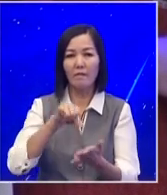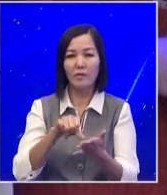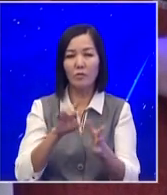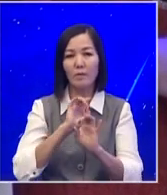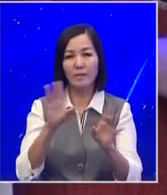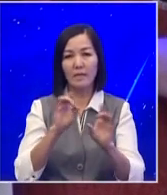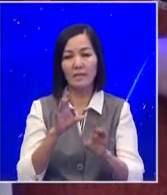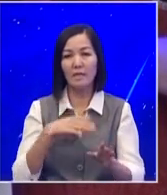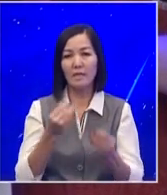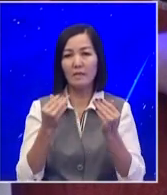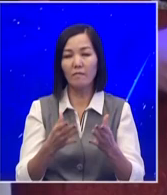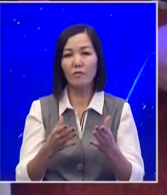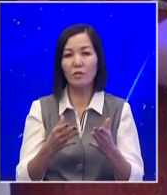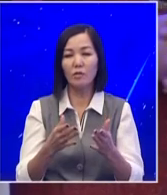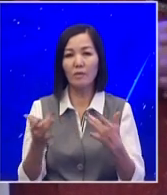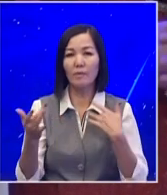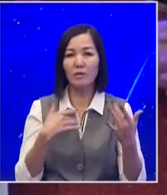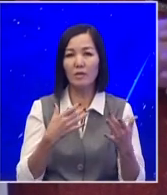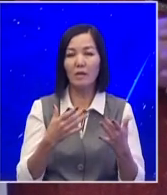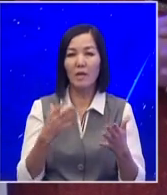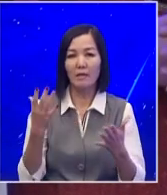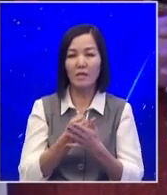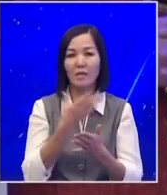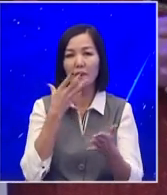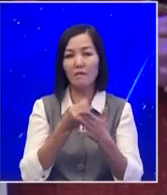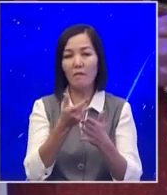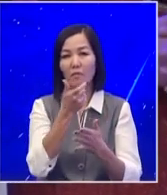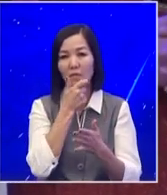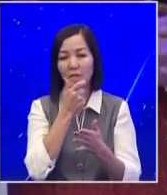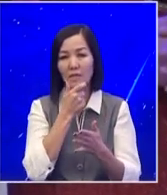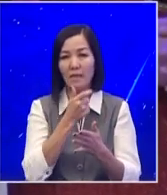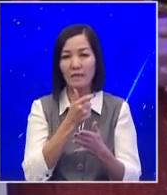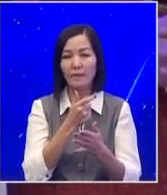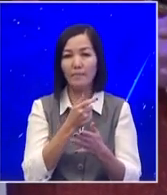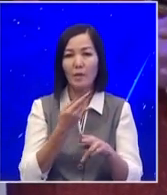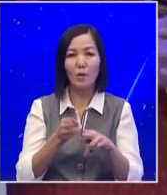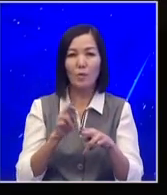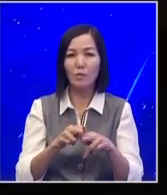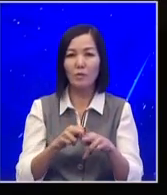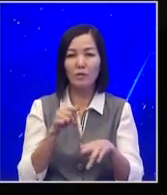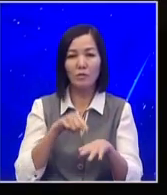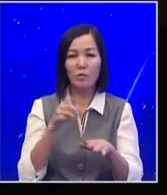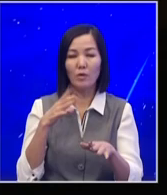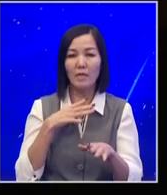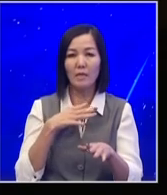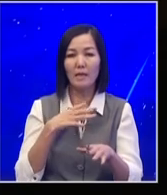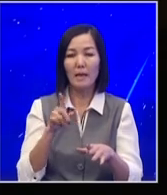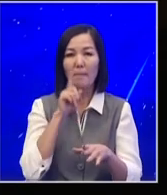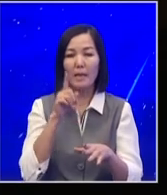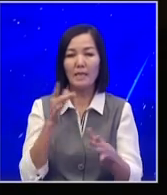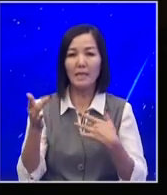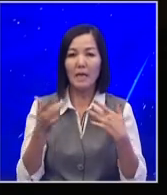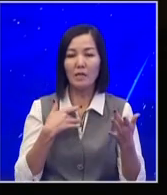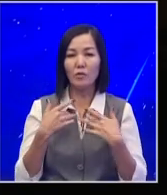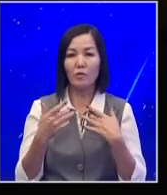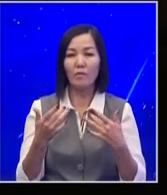Я думаю, что сегодняшняя постановка нашла своего зрителя и покорит еще множество сердец ценителей искусства. Для молодых актеров, сыгравших главные